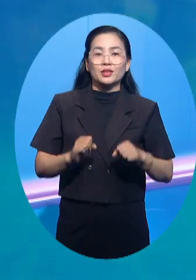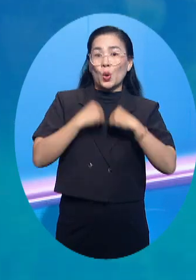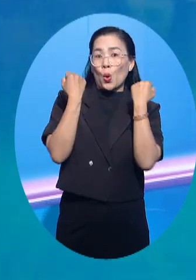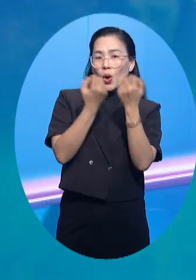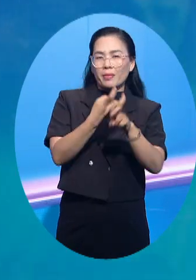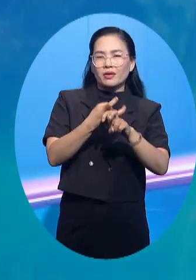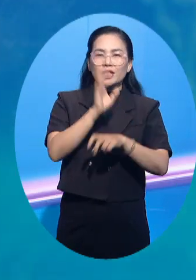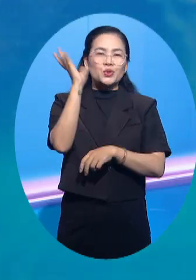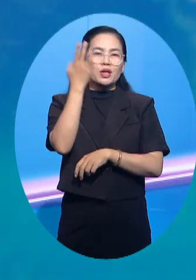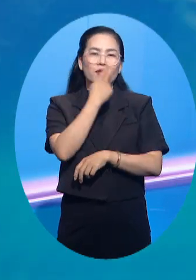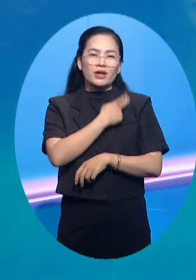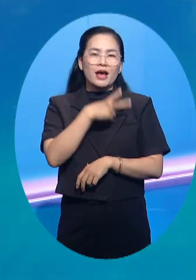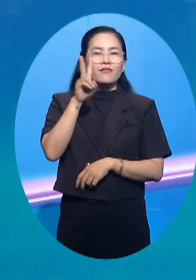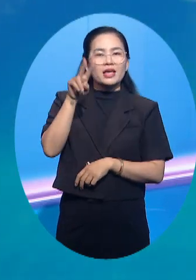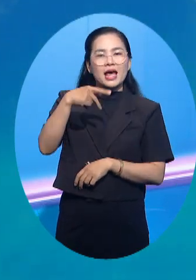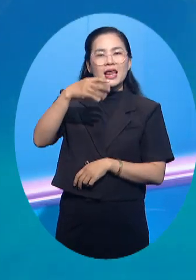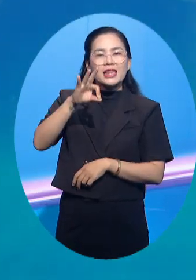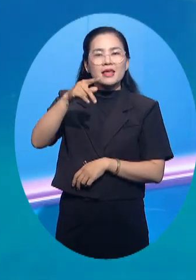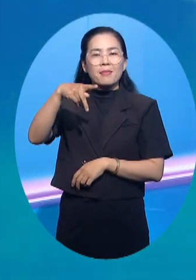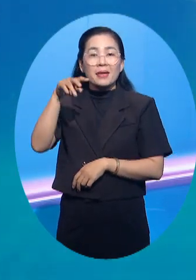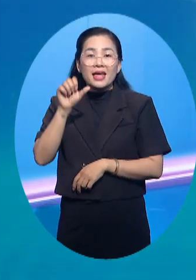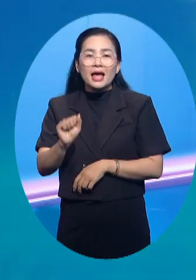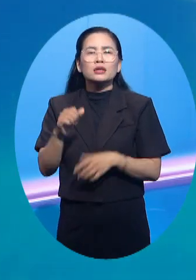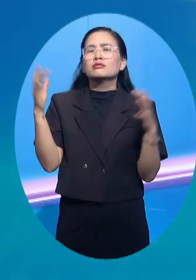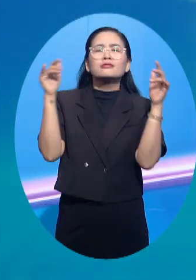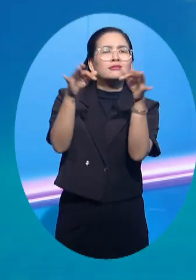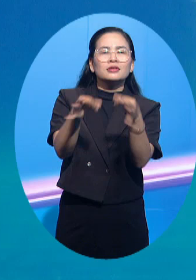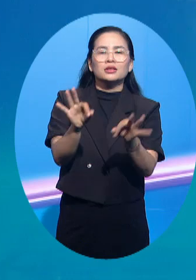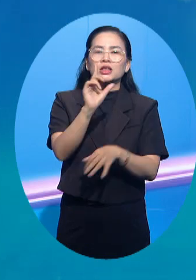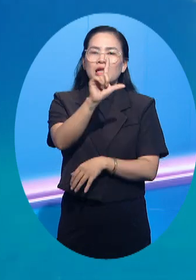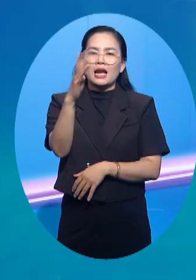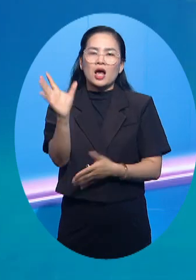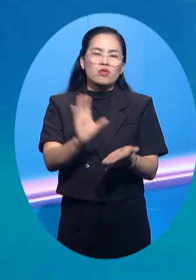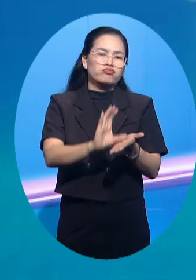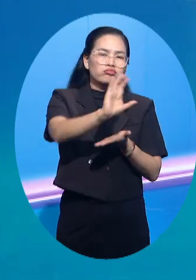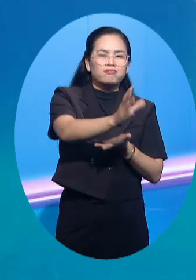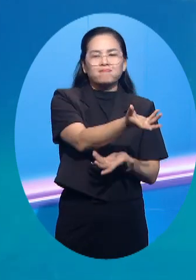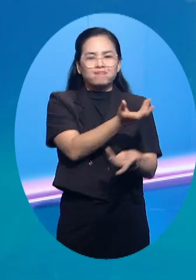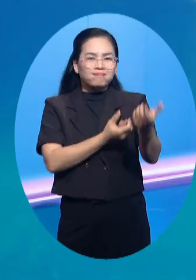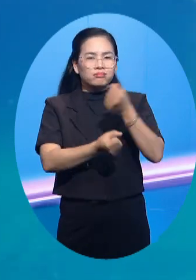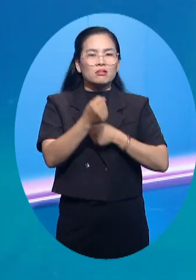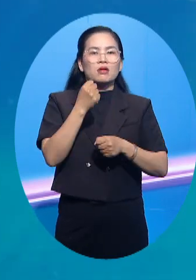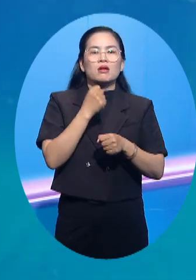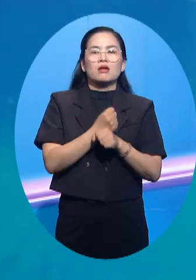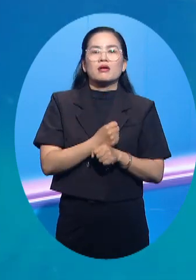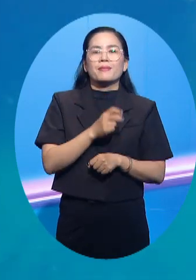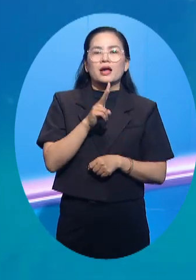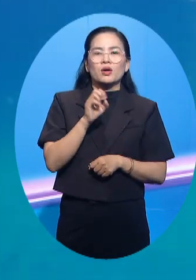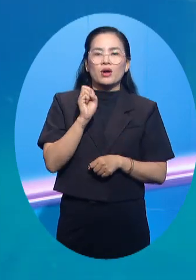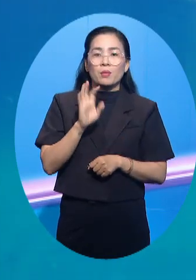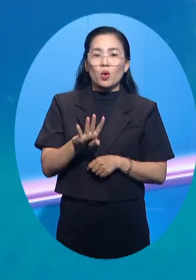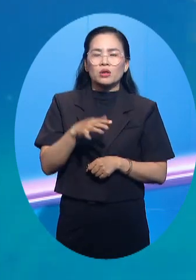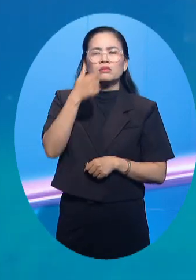Hội Bất động sản Du lịch Việt Nam VNTPA đã tổ chức sự kiện triển lãm và thu hút đầu tư VNTPA Investment Expo